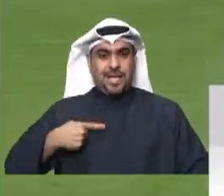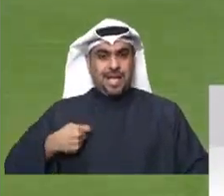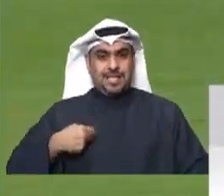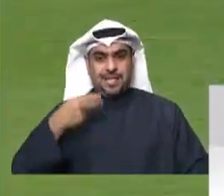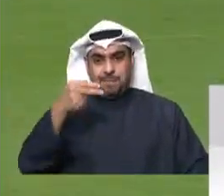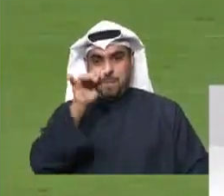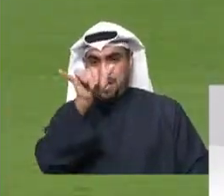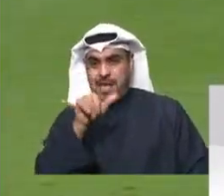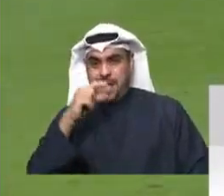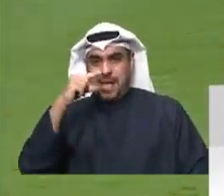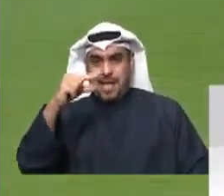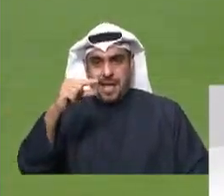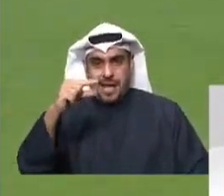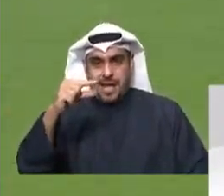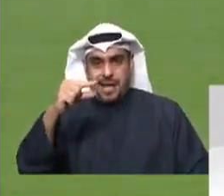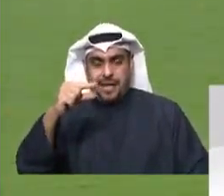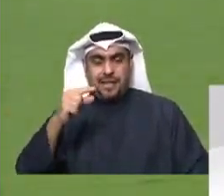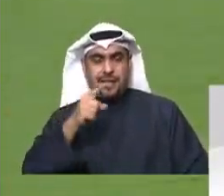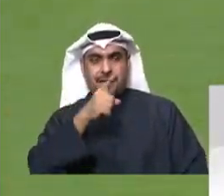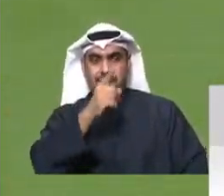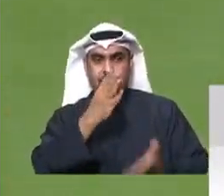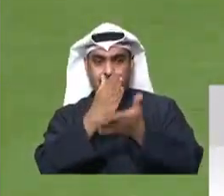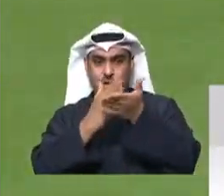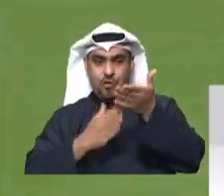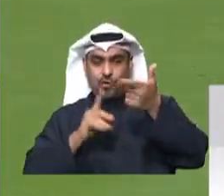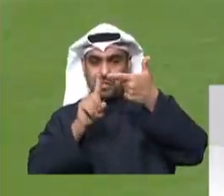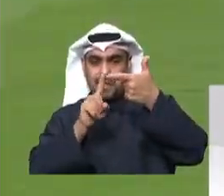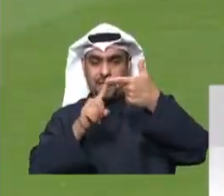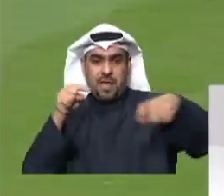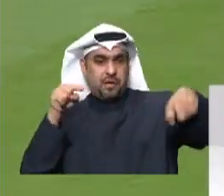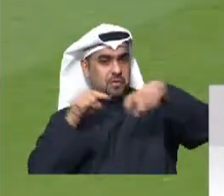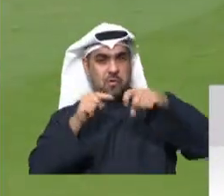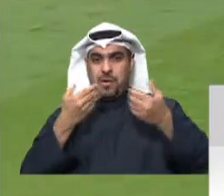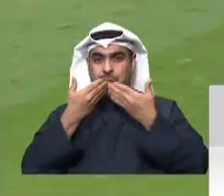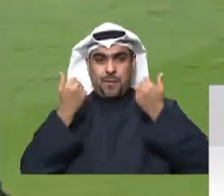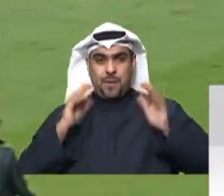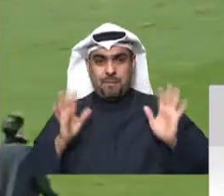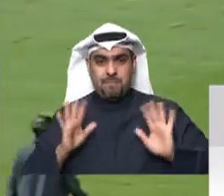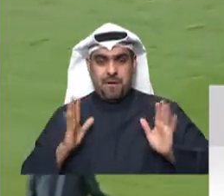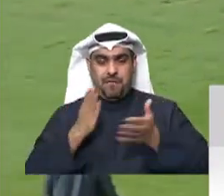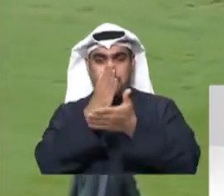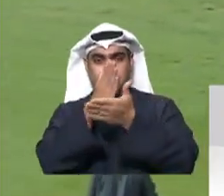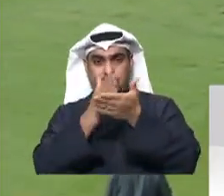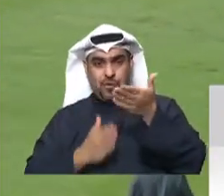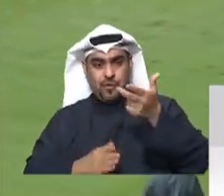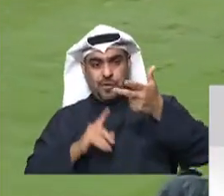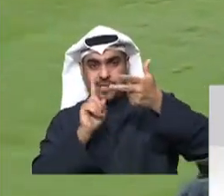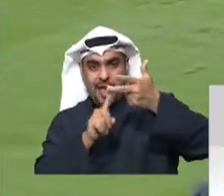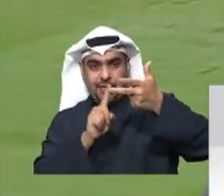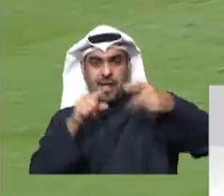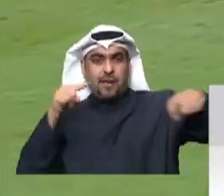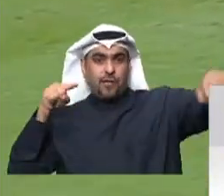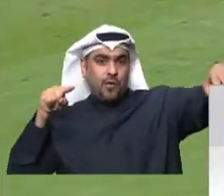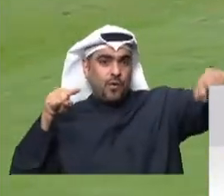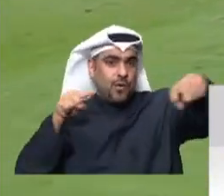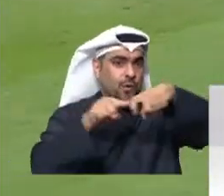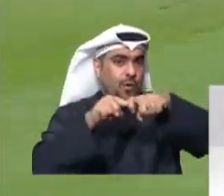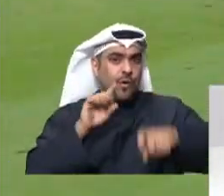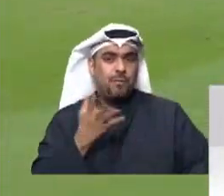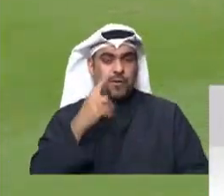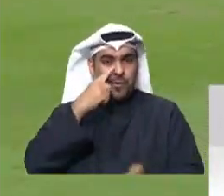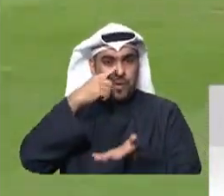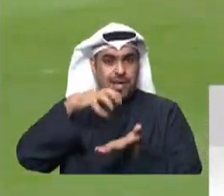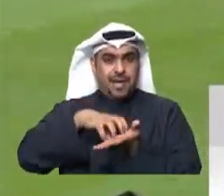المباراة الثاني لم يشهد تسجيل أي هدف ليلجأ الفريقان إلى الشوط الإضافية، والتي شهدت هدف الفوز للقادسية بواسطة الليبي محمد